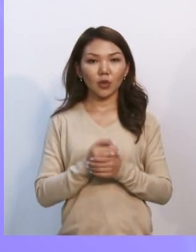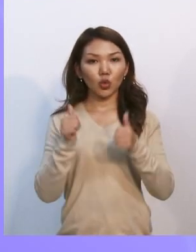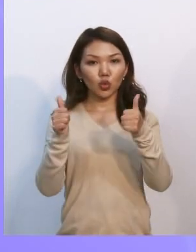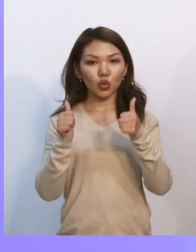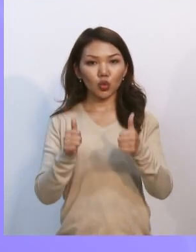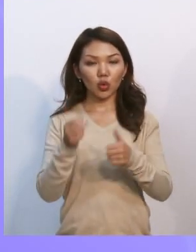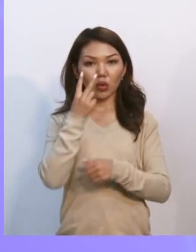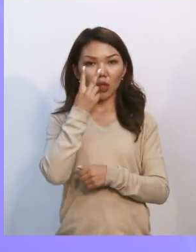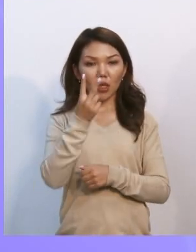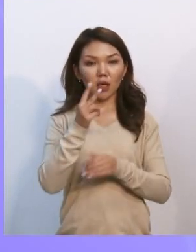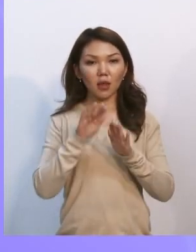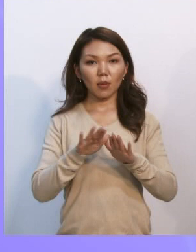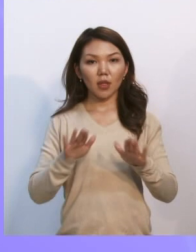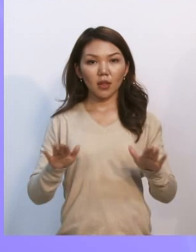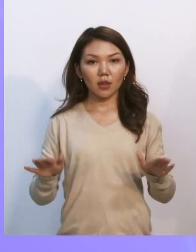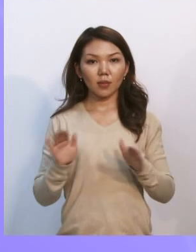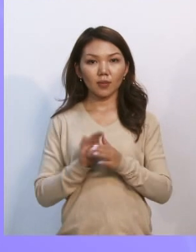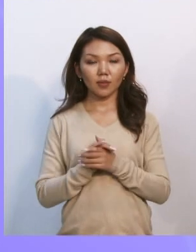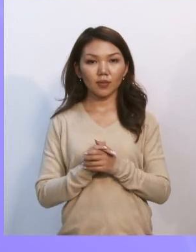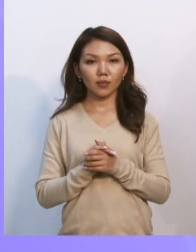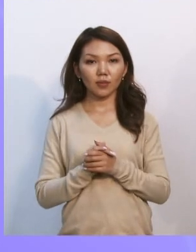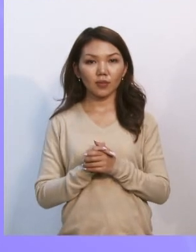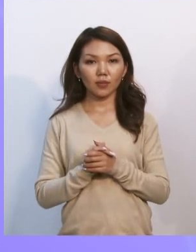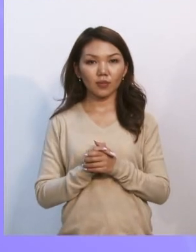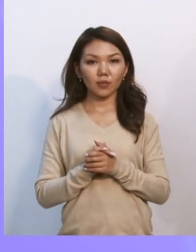Сүрөттү карагыла балдар.